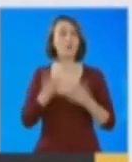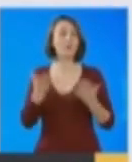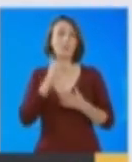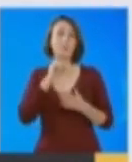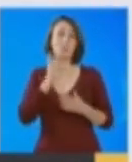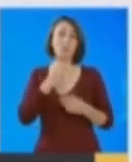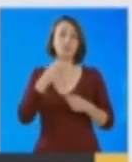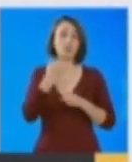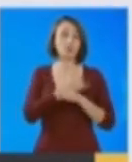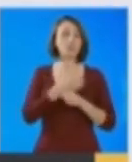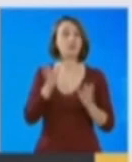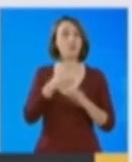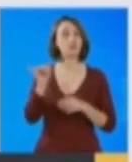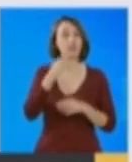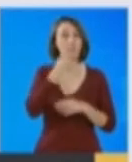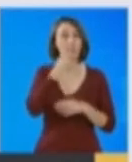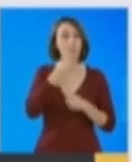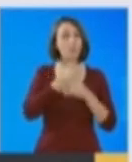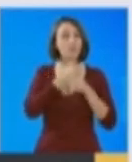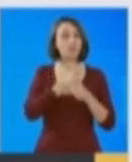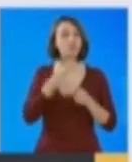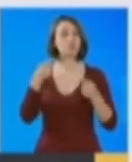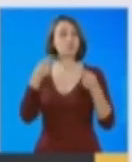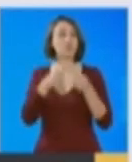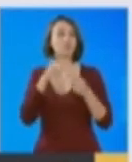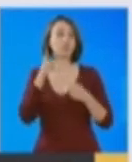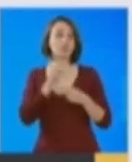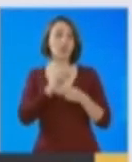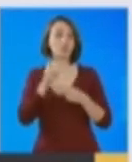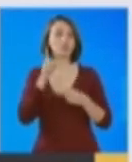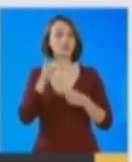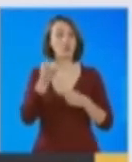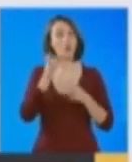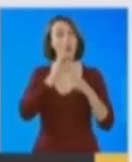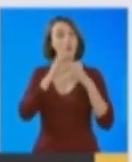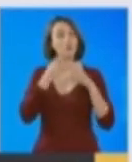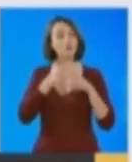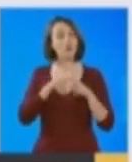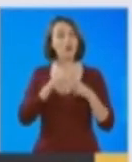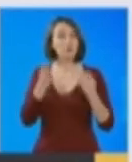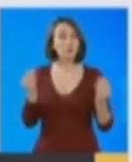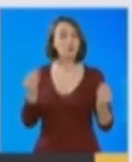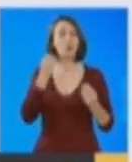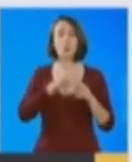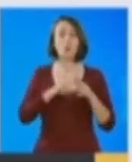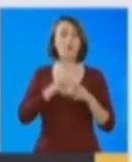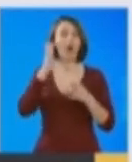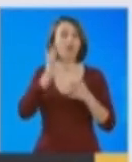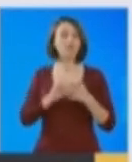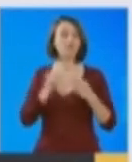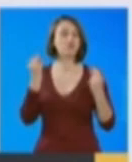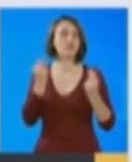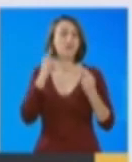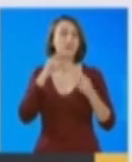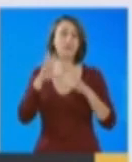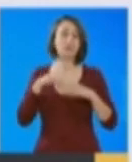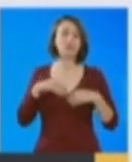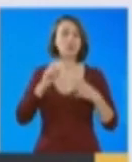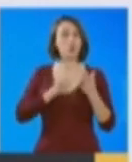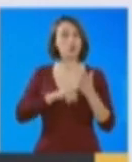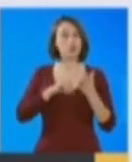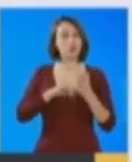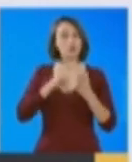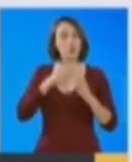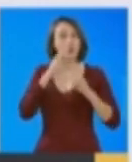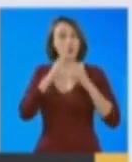poate să le constate oricine urmărește acest subiect și de asta, de altfel, și comunic foarte frecvent cum aflu informații sau cum primesc o solicitare